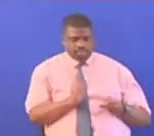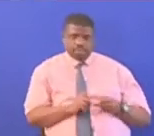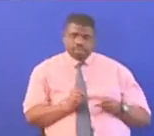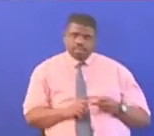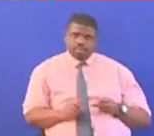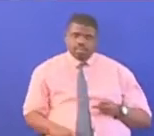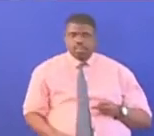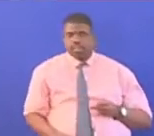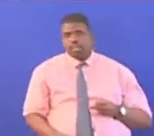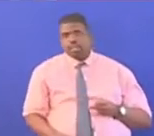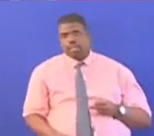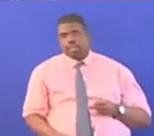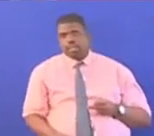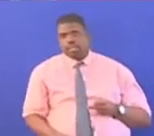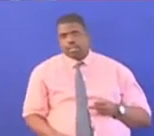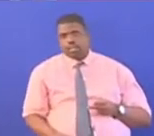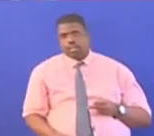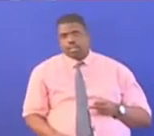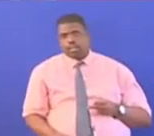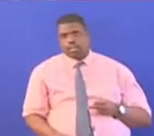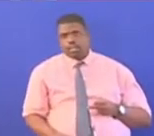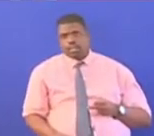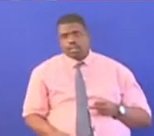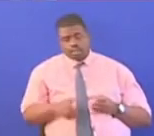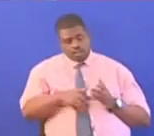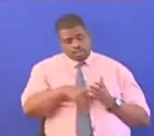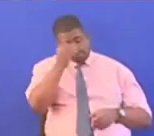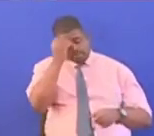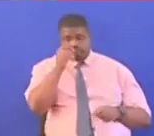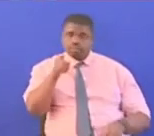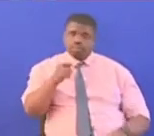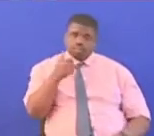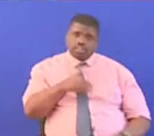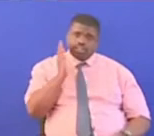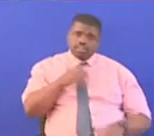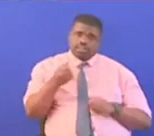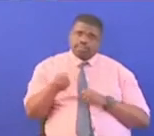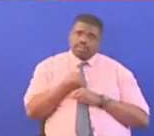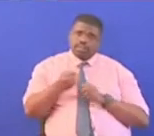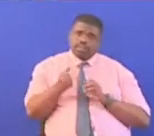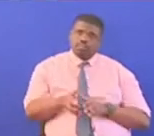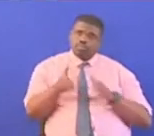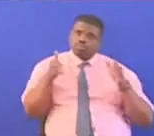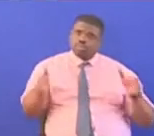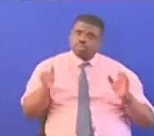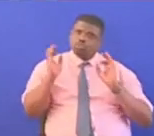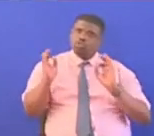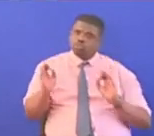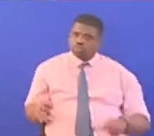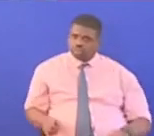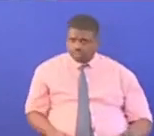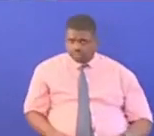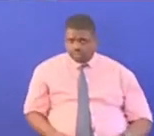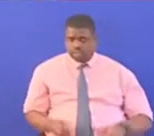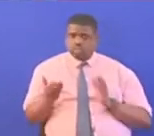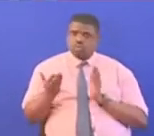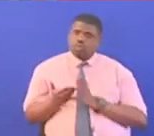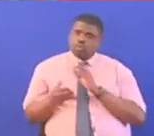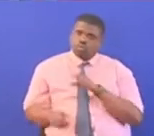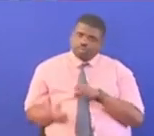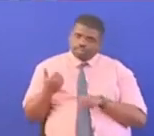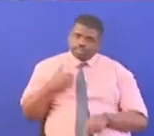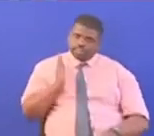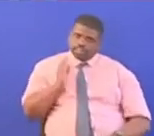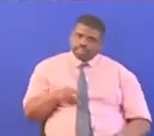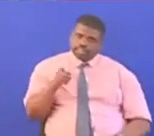ambalo Mheshimiwa Spika, nimejifunza, serikali inafanya kazi kubwa, inafanya kazi nzuri. Niwaombe